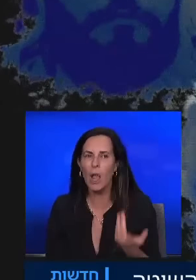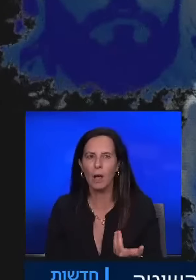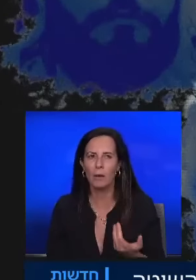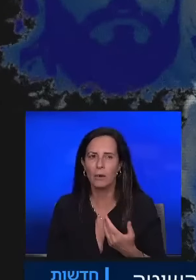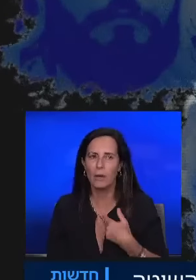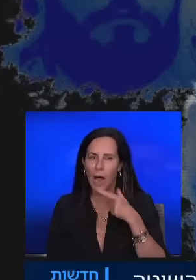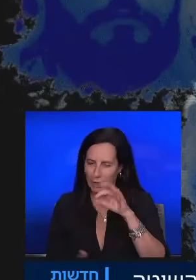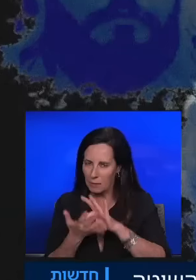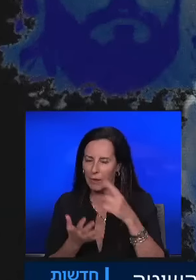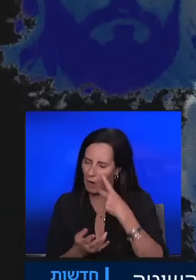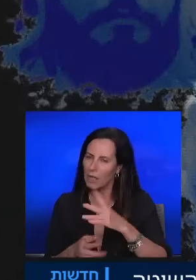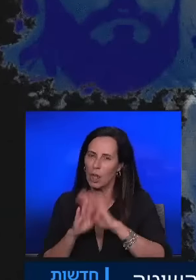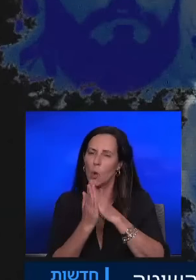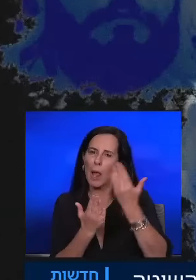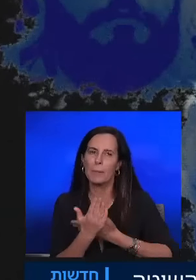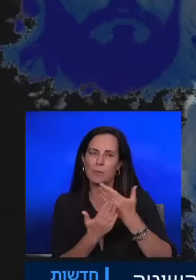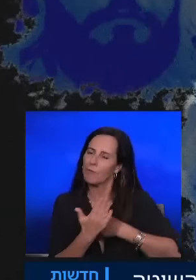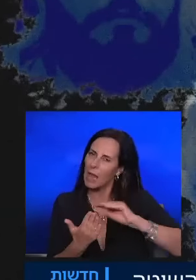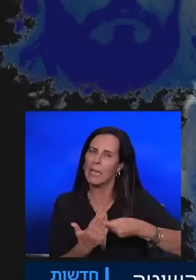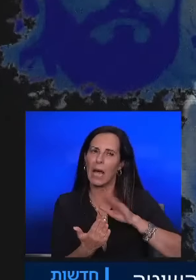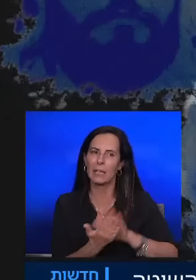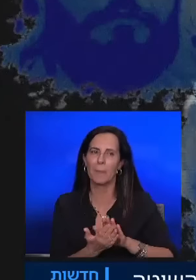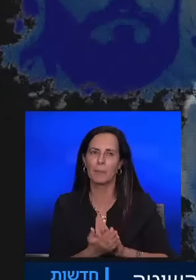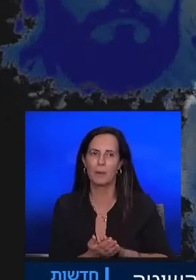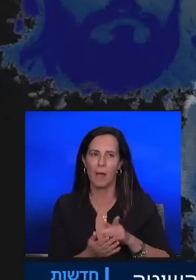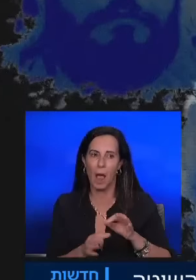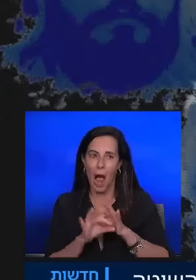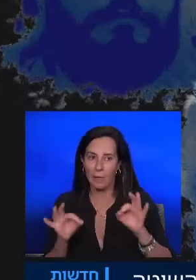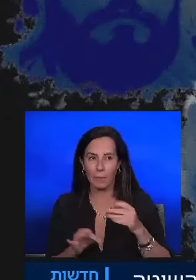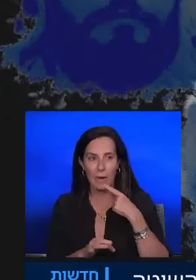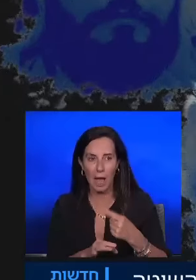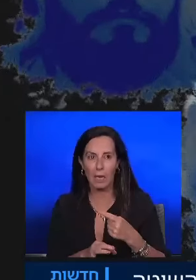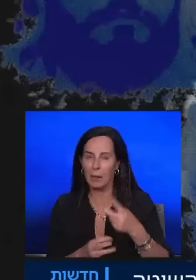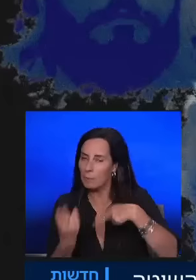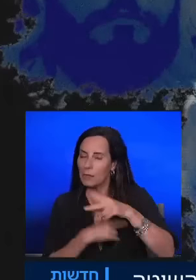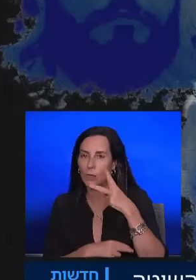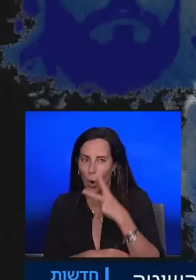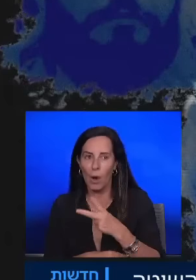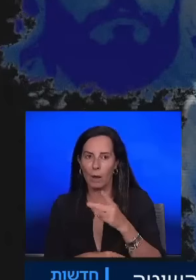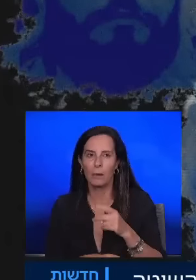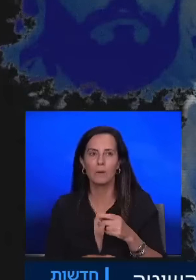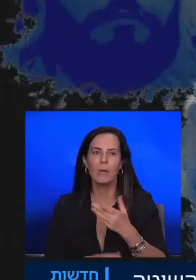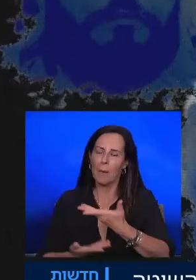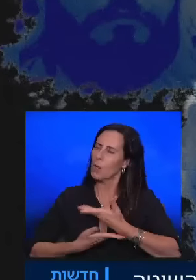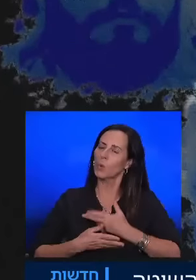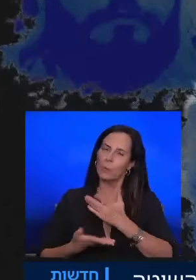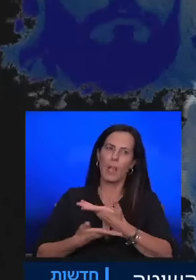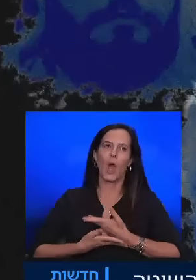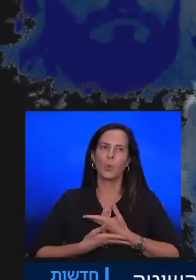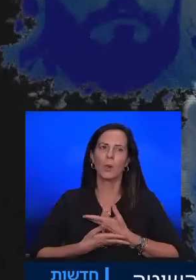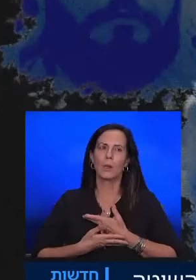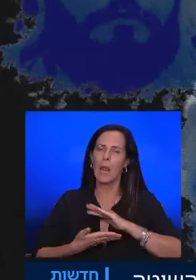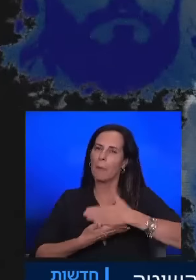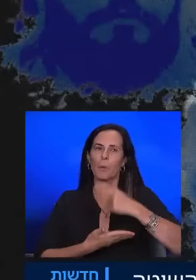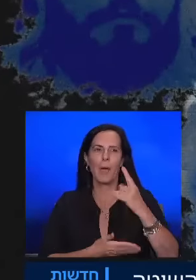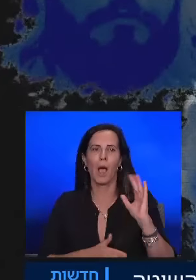המוזה ונחשפתי לכל המסמכים, אני חתמתי על NDA. אתה מתחיל לייעץ להם, אתה מסתובב שם, אתה נהיה אחד משלהם. הם נתנו לי לפטופ אחד.